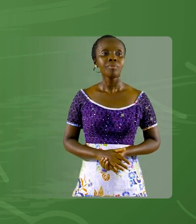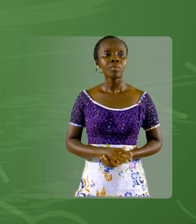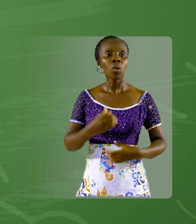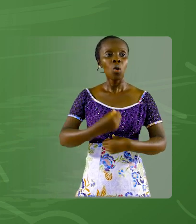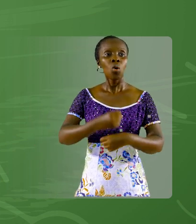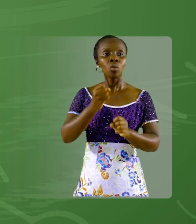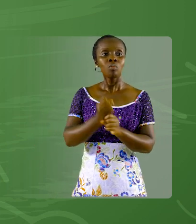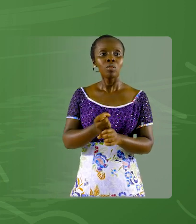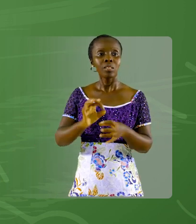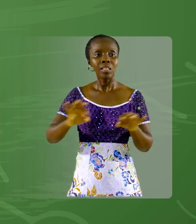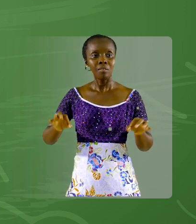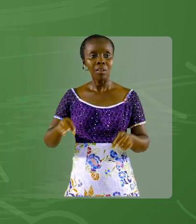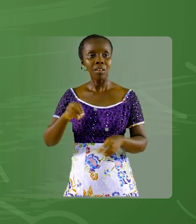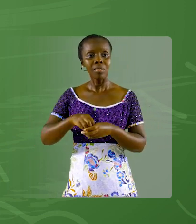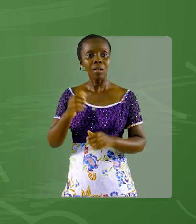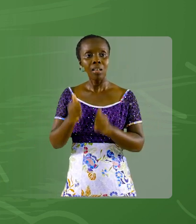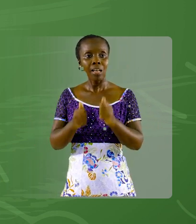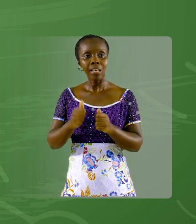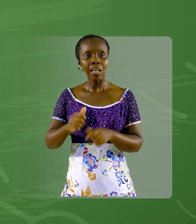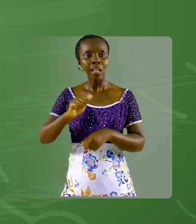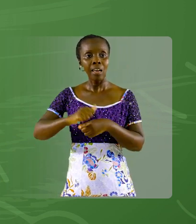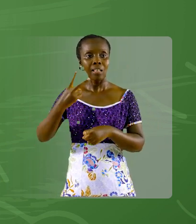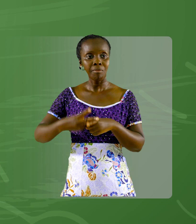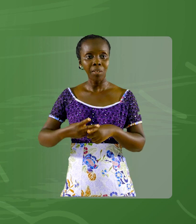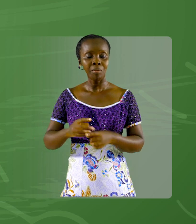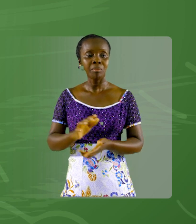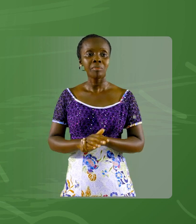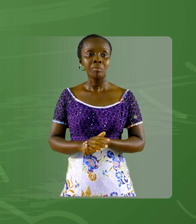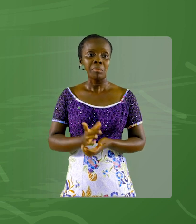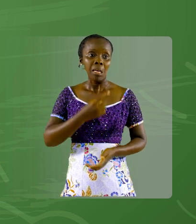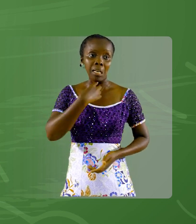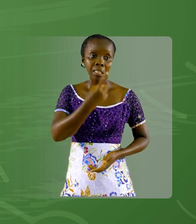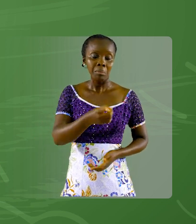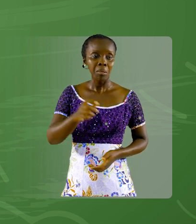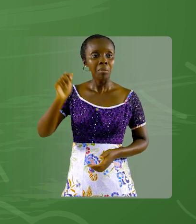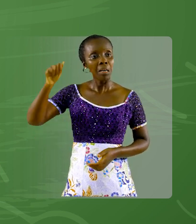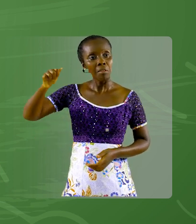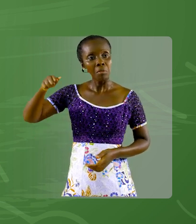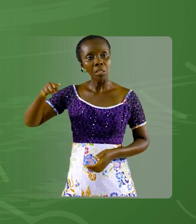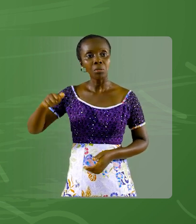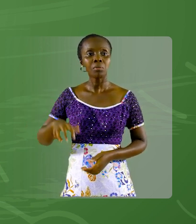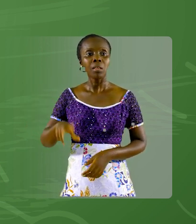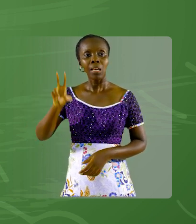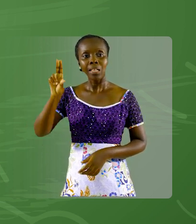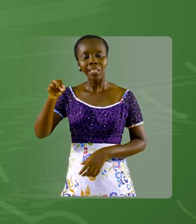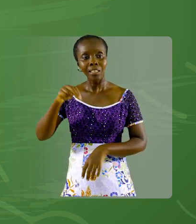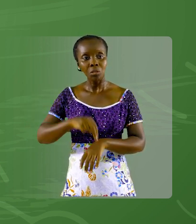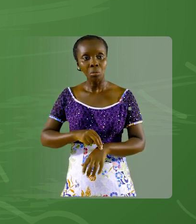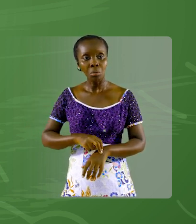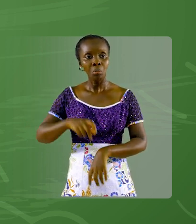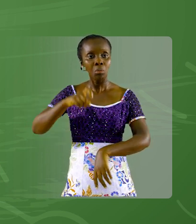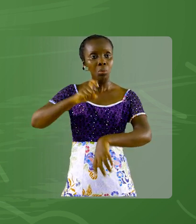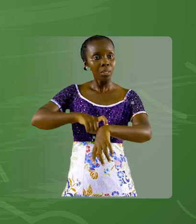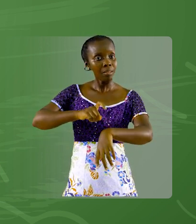Produire des phrases dans lesquelles l'adverbe exprime l'affirmation, la négation,